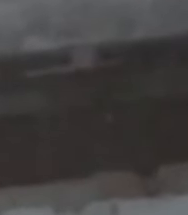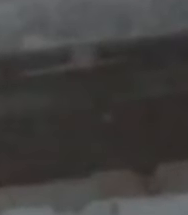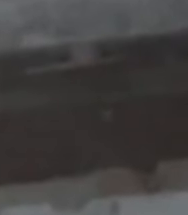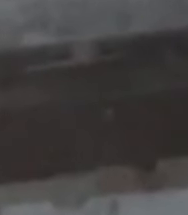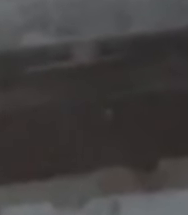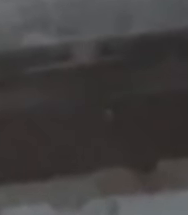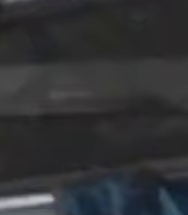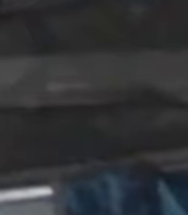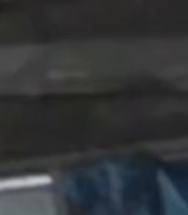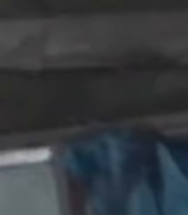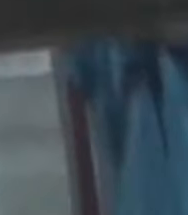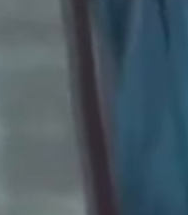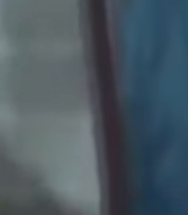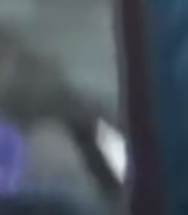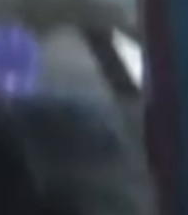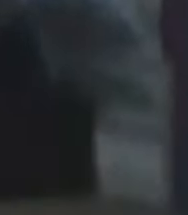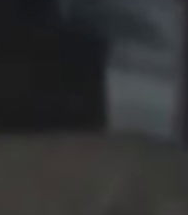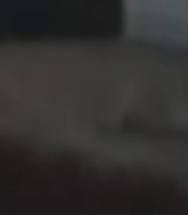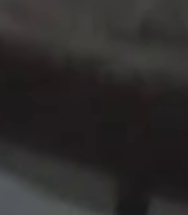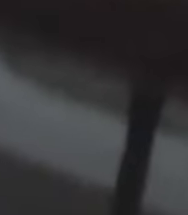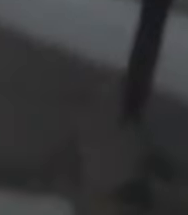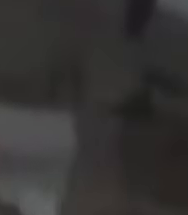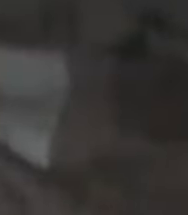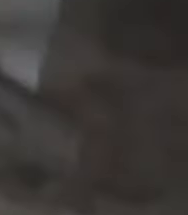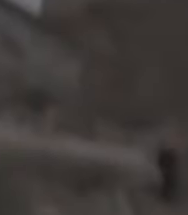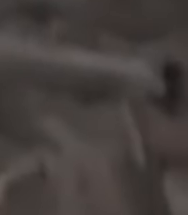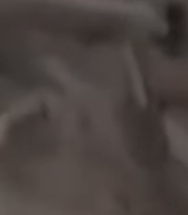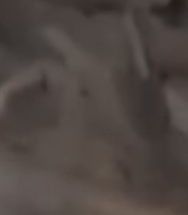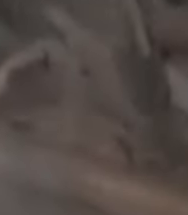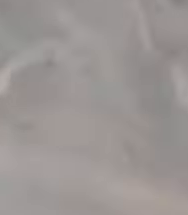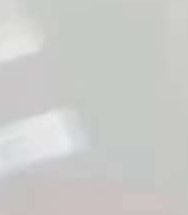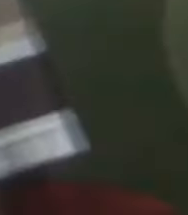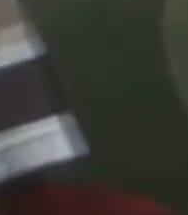tamu. Diduga rumah ini ambruk lantaran bangunan yang sudah termakan usia.